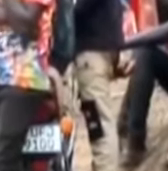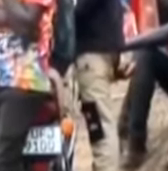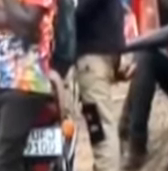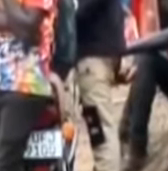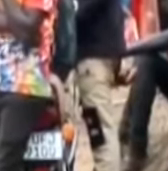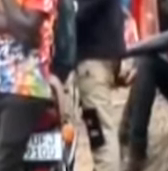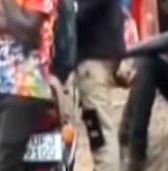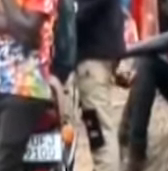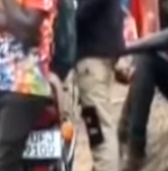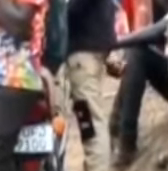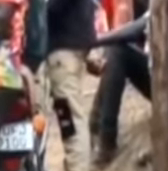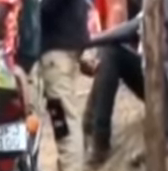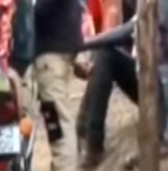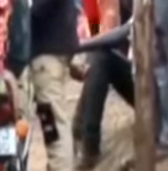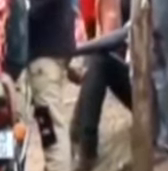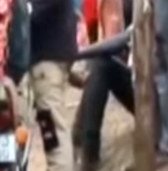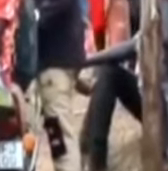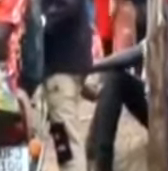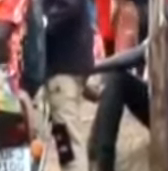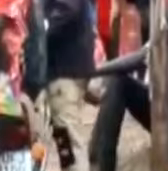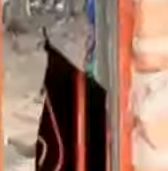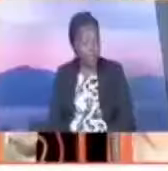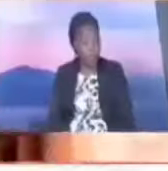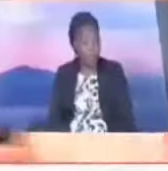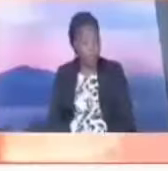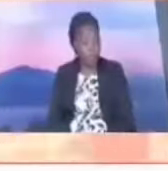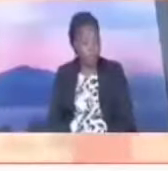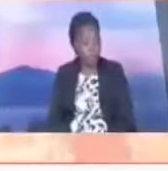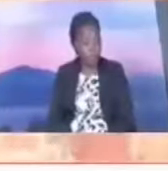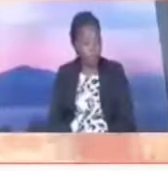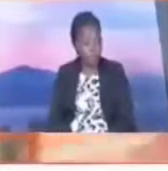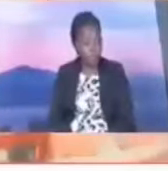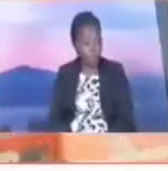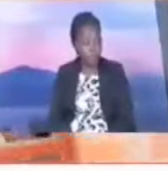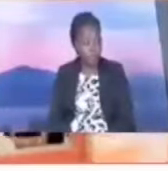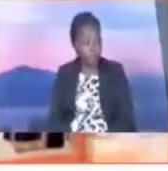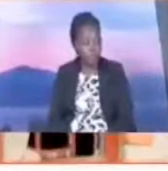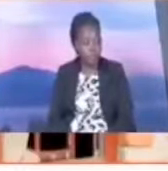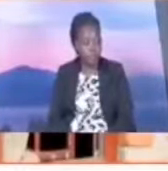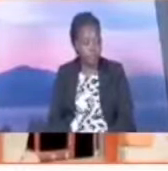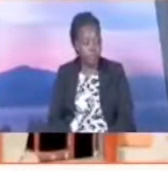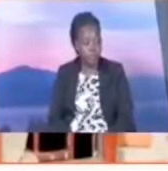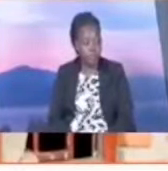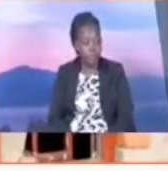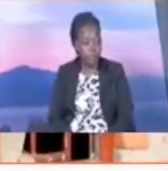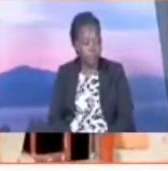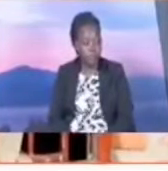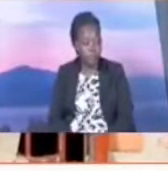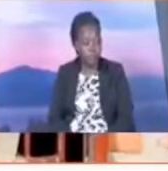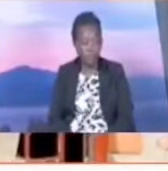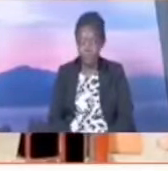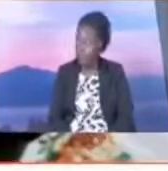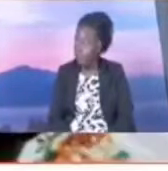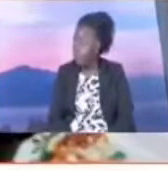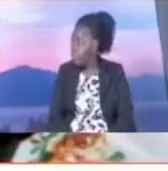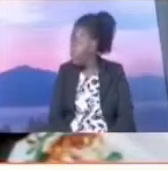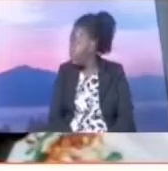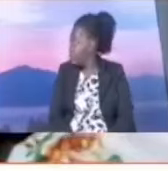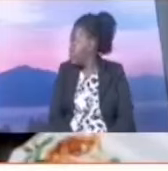Abatuuze ku kyalo Bugere mu ggombolola ekyesiga e Masaka bavudde mbira ne balumba amaka ga munnabigwe balumiza okubeera n'amasabo nti akuliramu ebikolwa